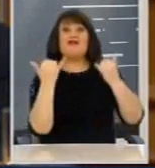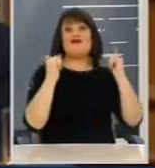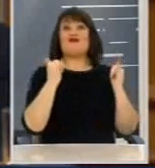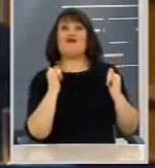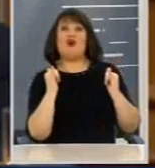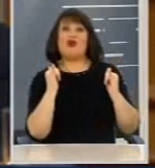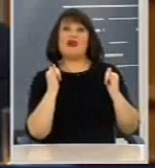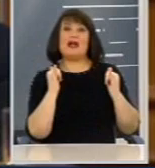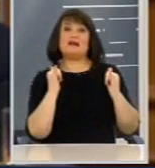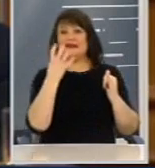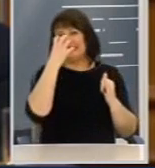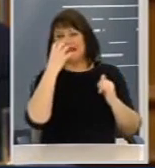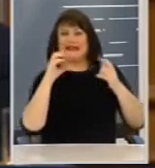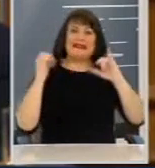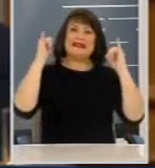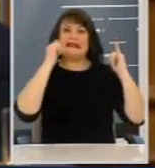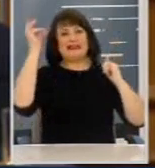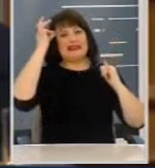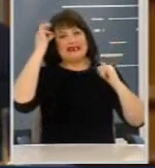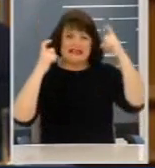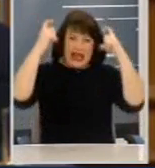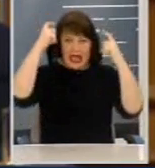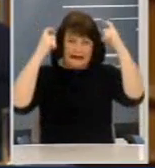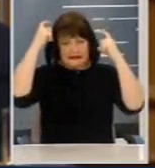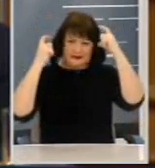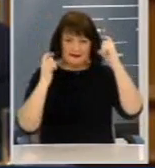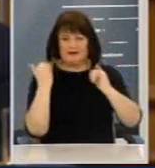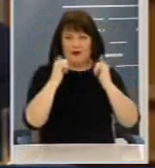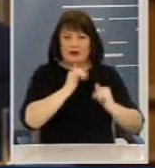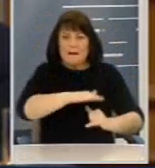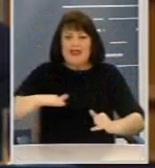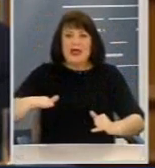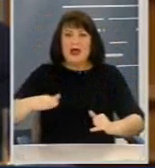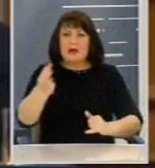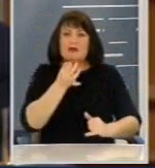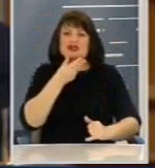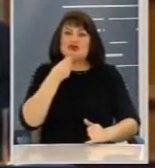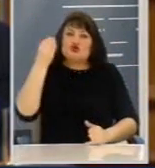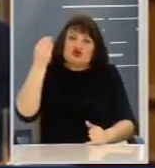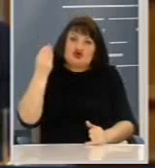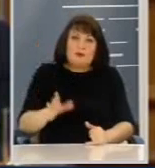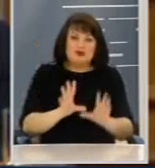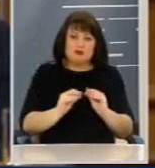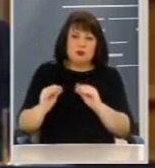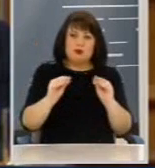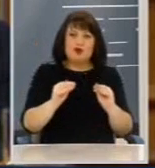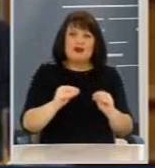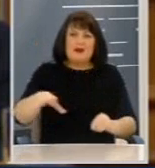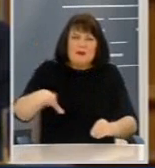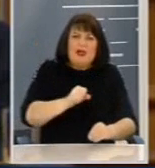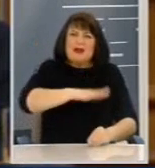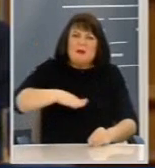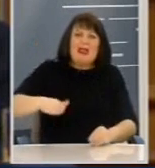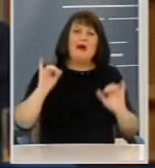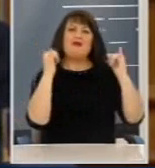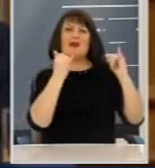παιδιά μου στην Disneyland, όπως διέδιδε δεξιά-αριστερά η αθλειότητα της δικής σας παραφιλολογίας και παρακάμερας,